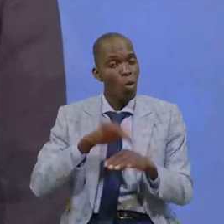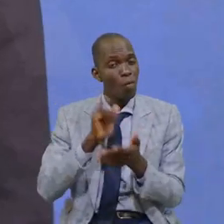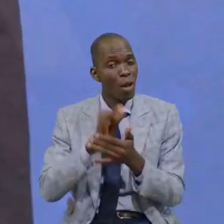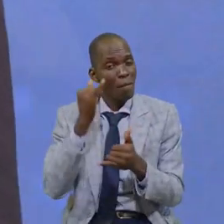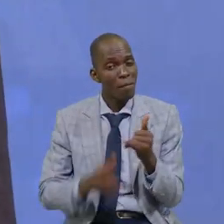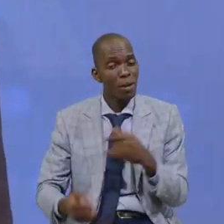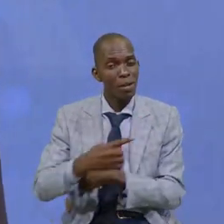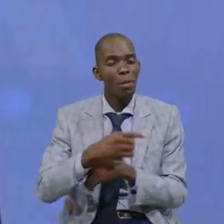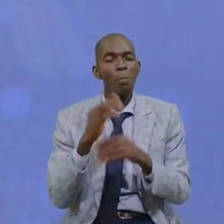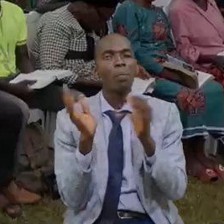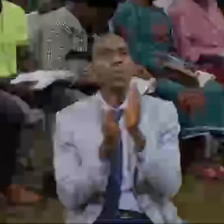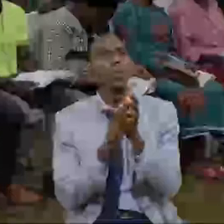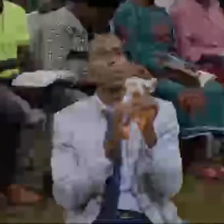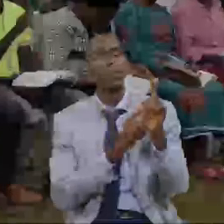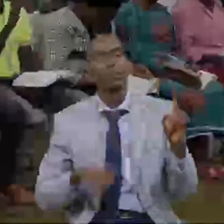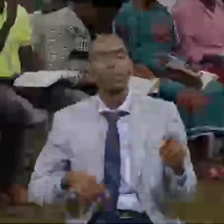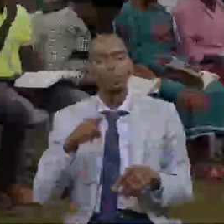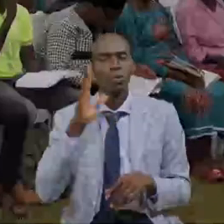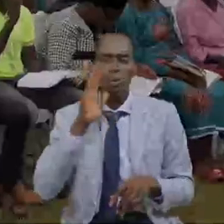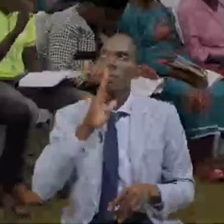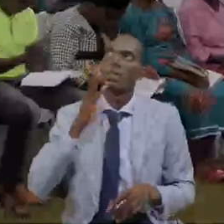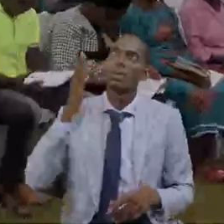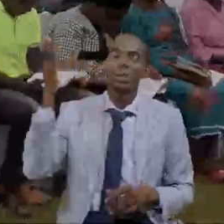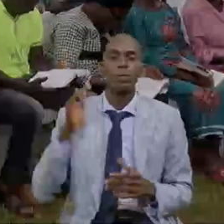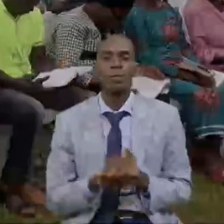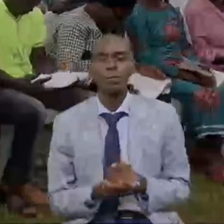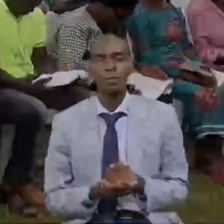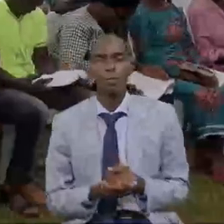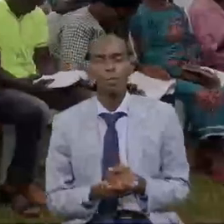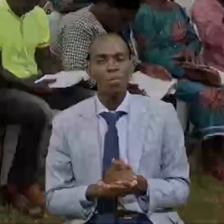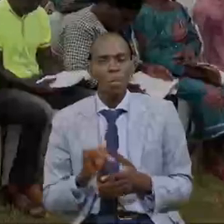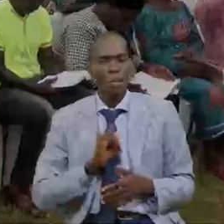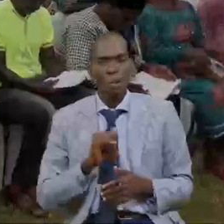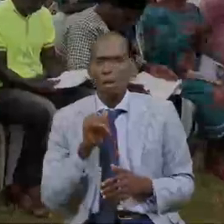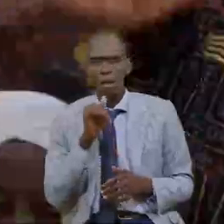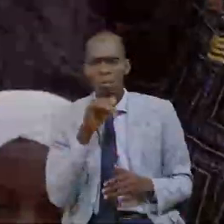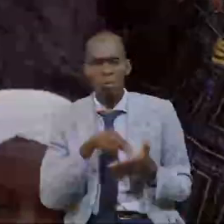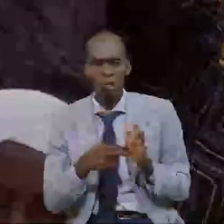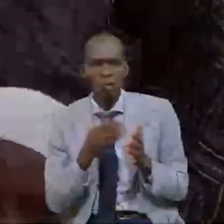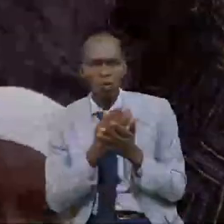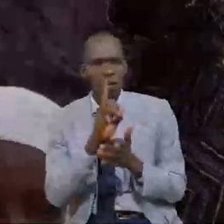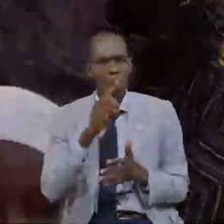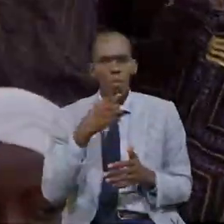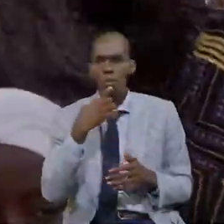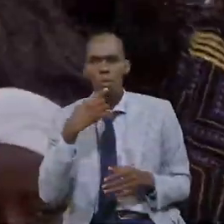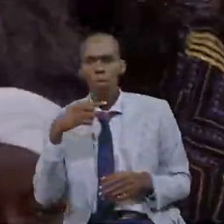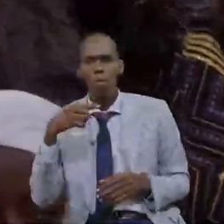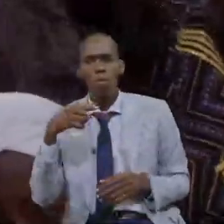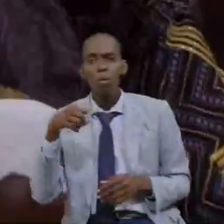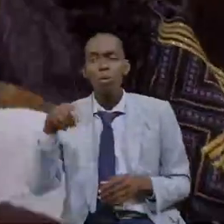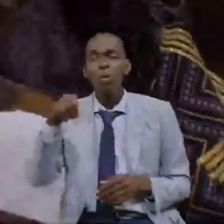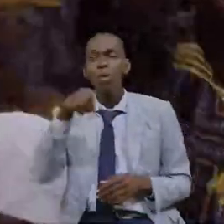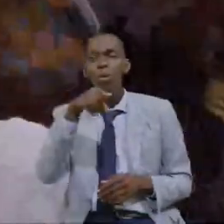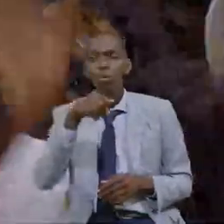dernier jour. Gloire à Dieu. Tu seras là. Je parle de quelqu'un. De qui est-ce que je parle là-bas? Où